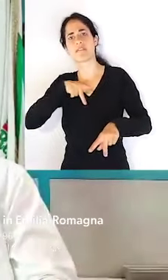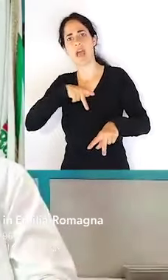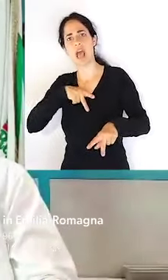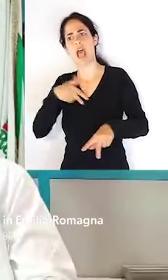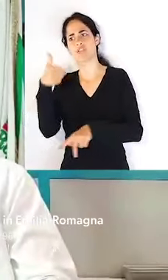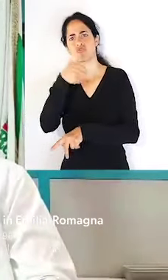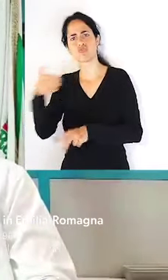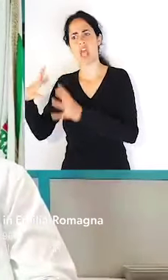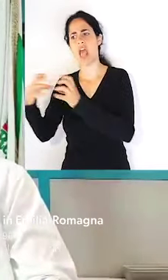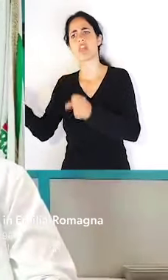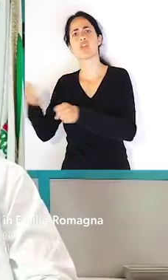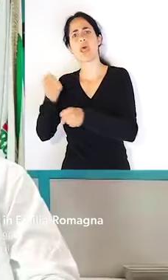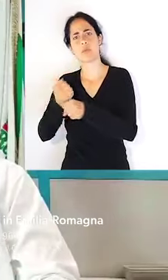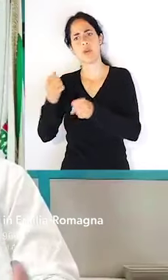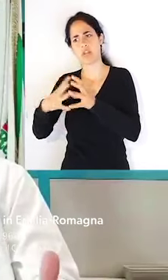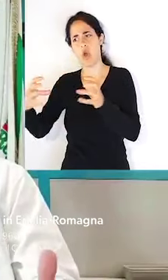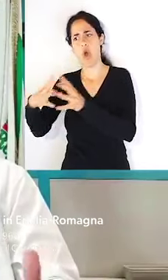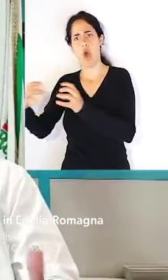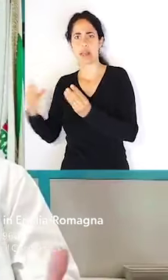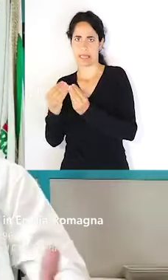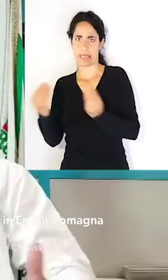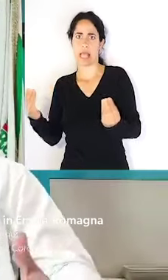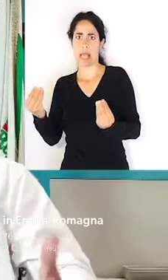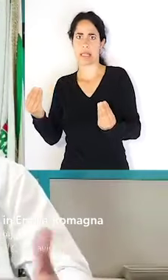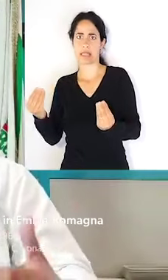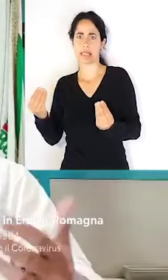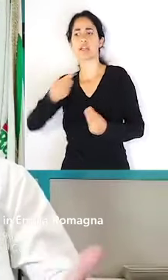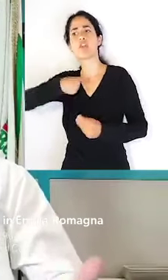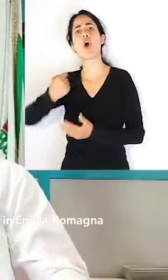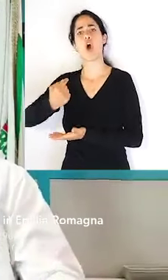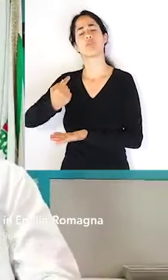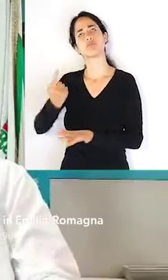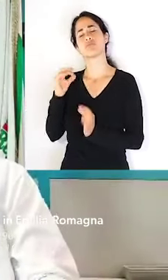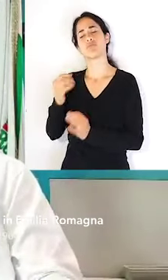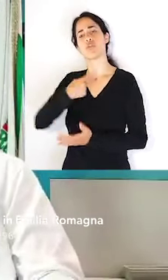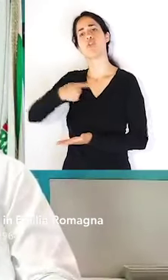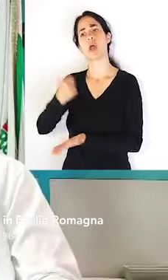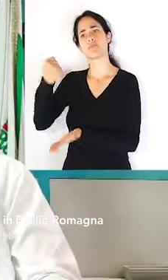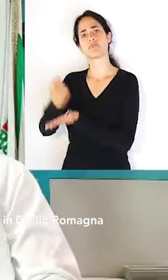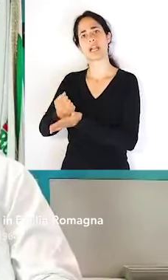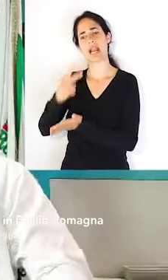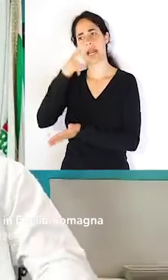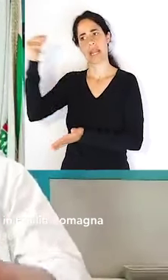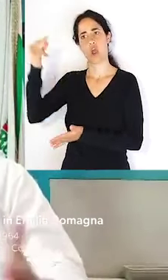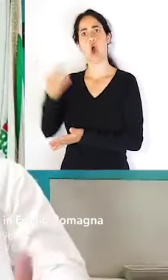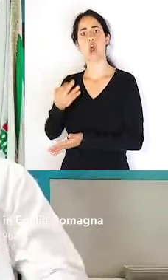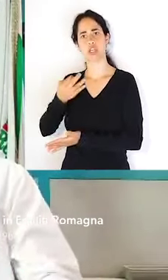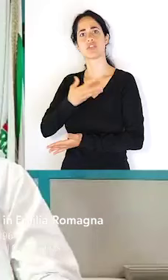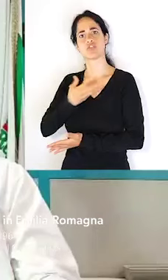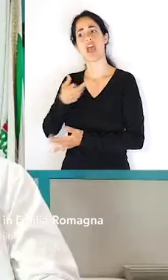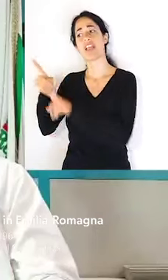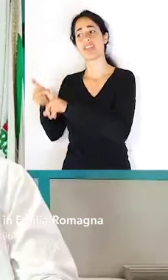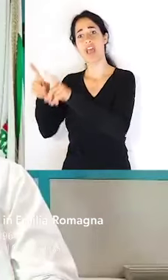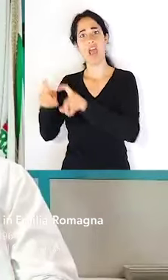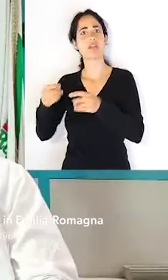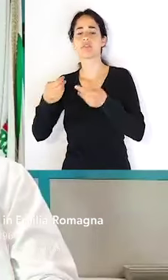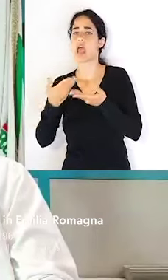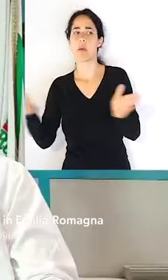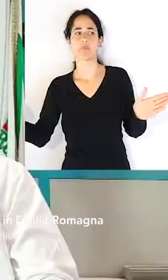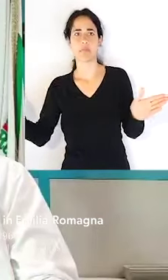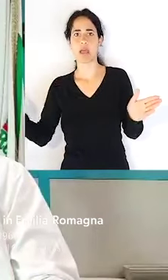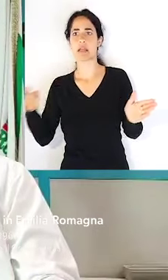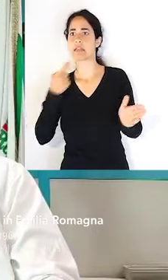degli oltre 100 laboratori privati che noi abbiamo validato, i cui test sono a disposizione per